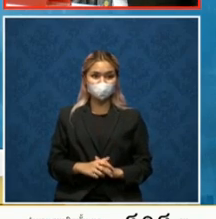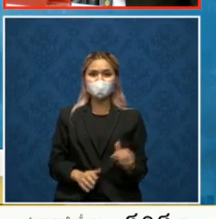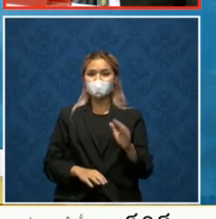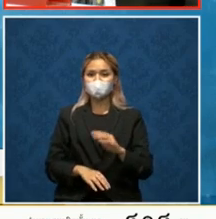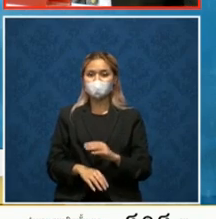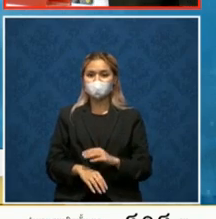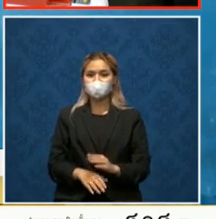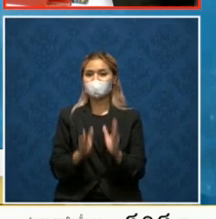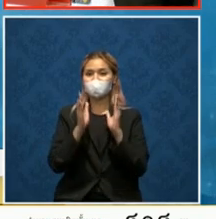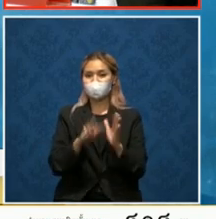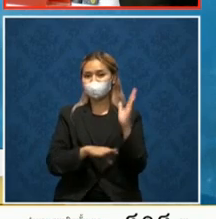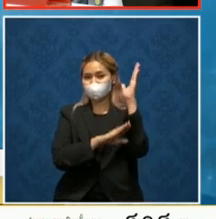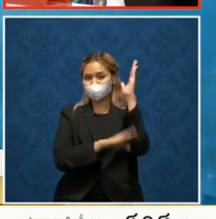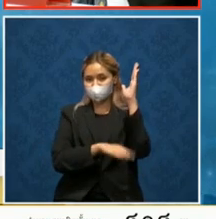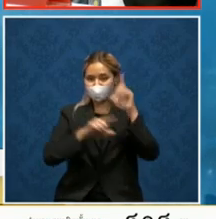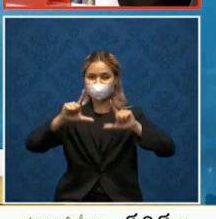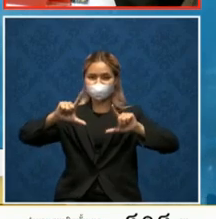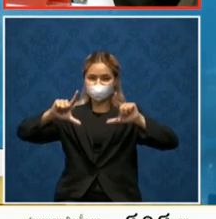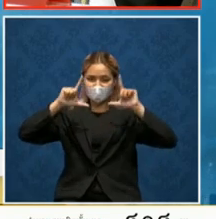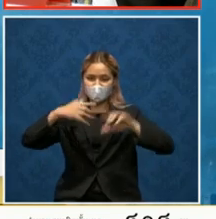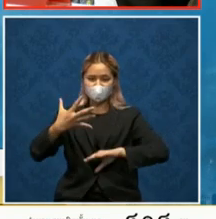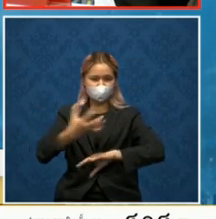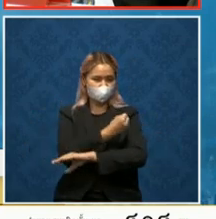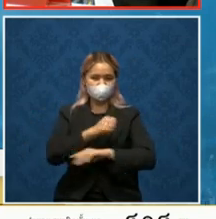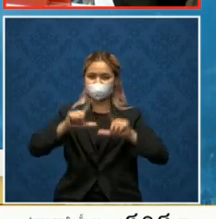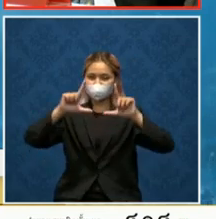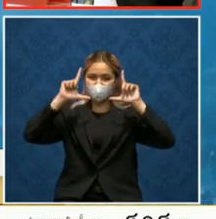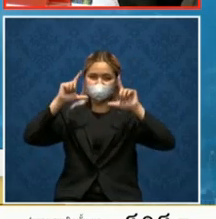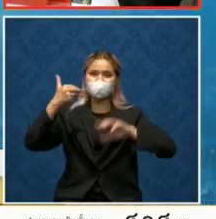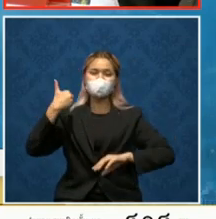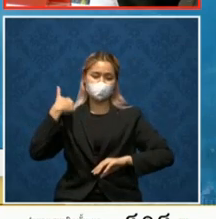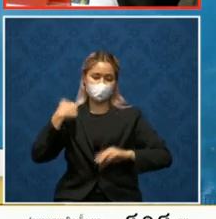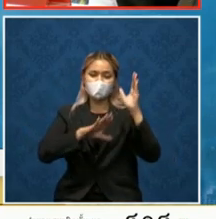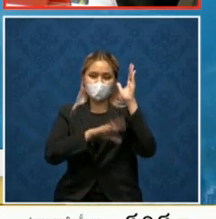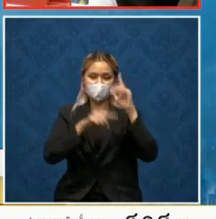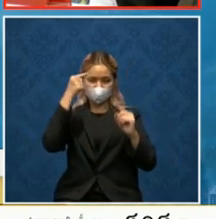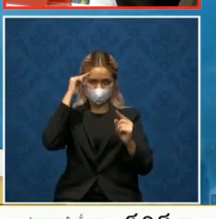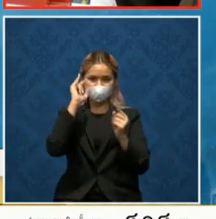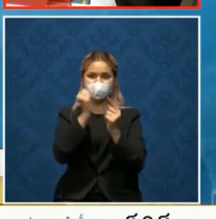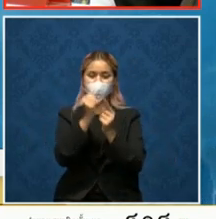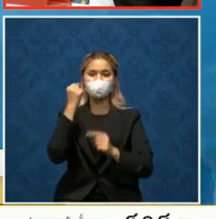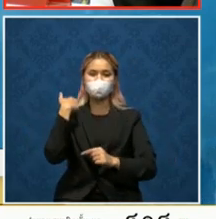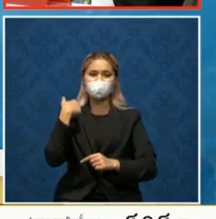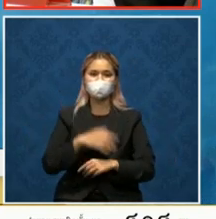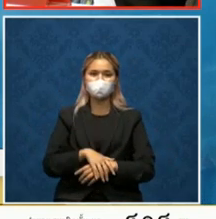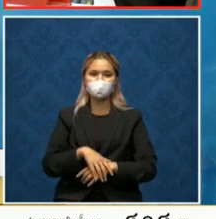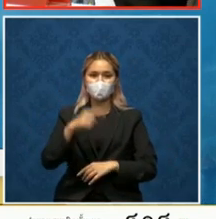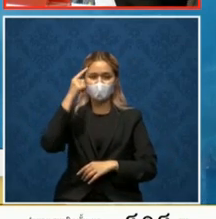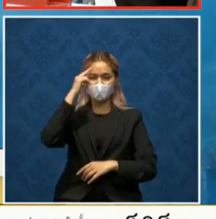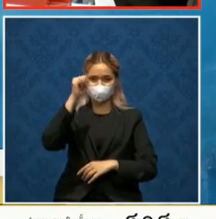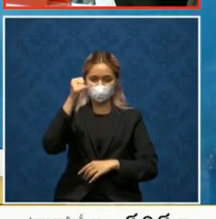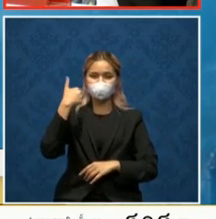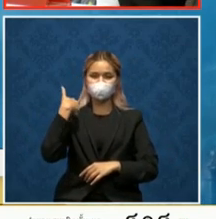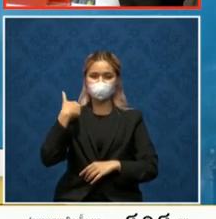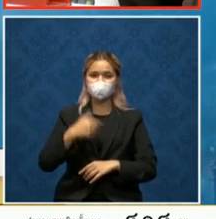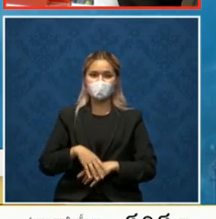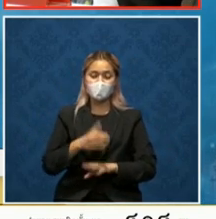ตระกูลนี้เป็นตระกูลใหญ่ทางการเมืองที่มีอิทธิพลทางการเงินอยู่พอสมควรมีอำนาจบารมีเคยอยู่ใน